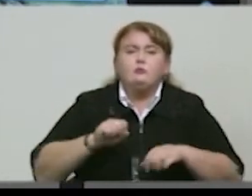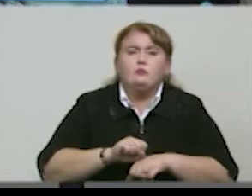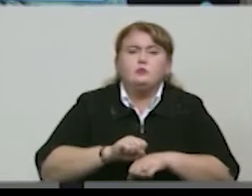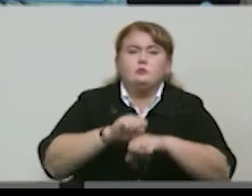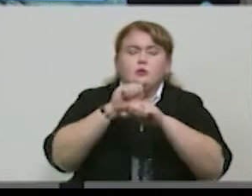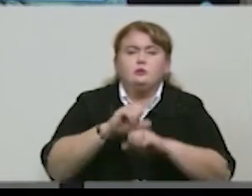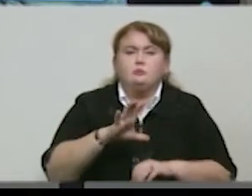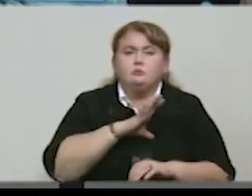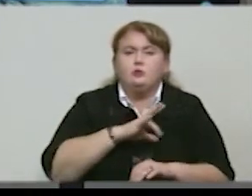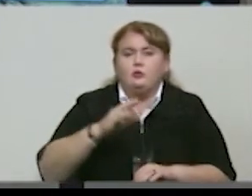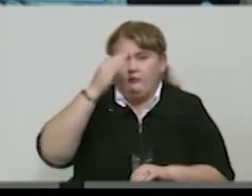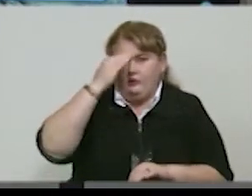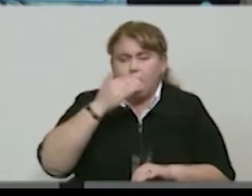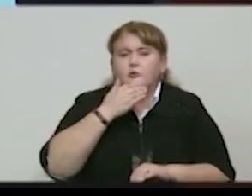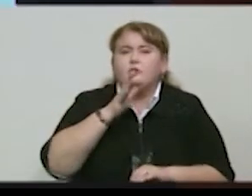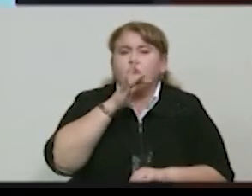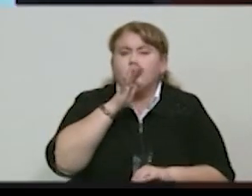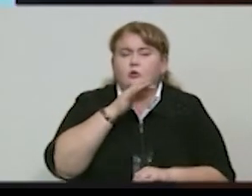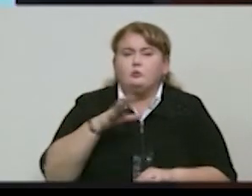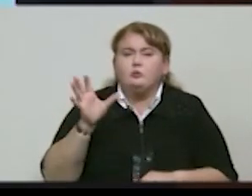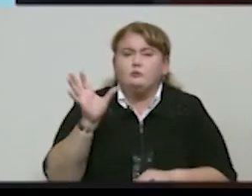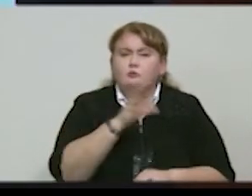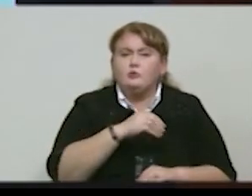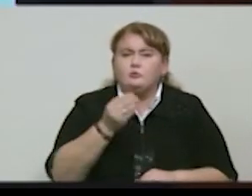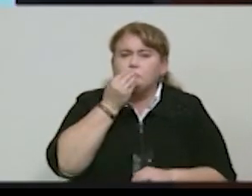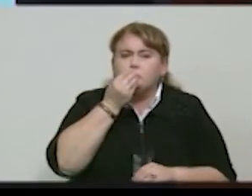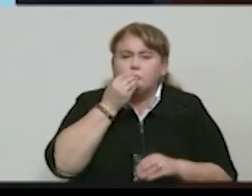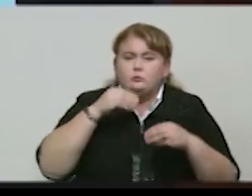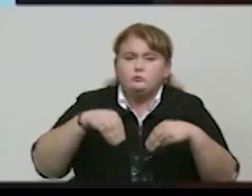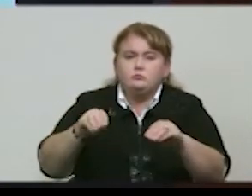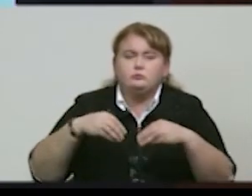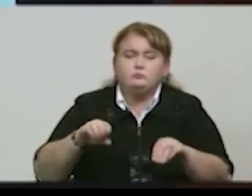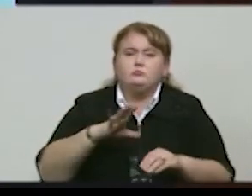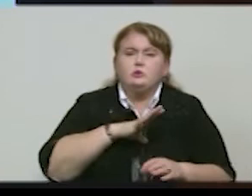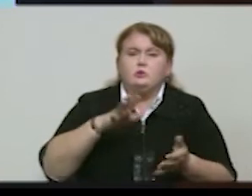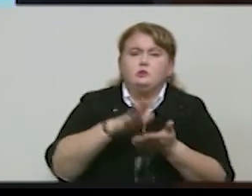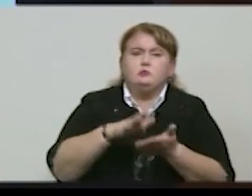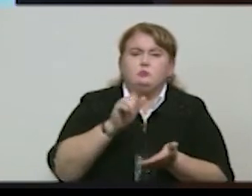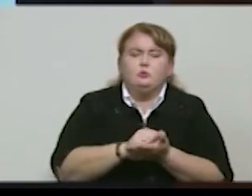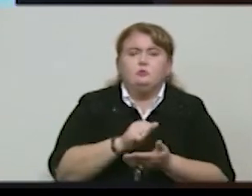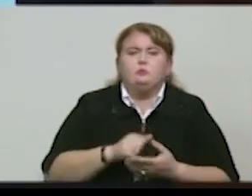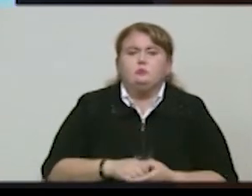Восстание проходило в летнее время. Весь урожай был испорчен.